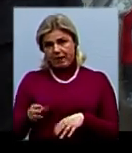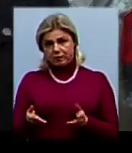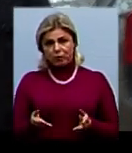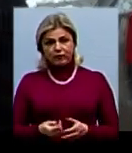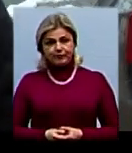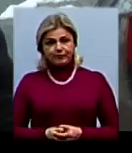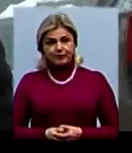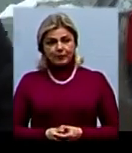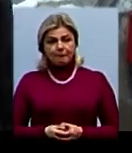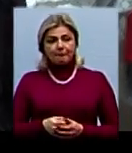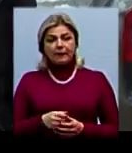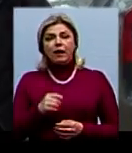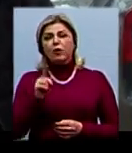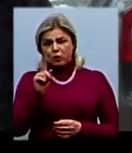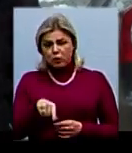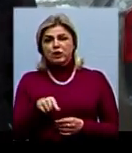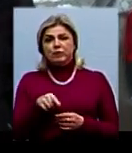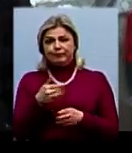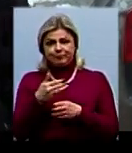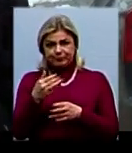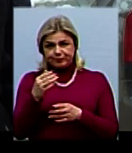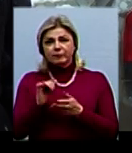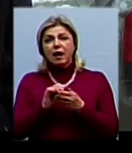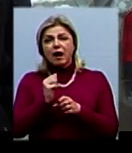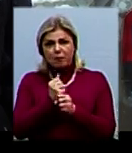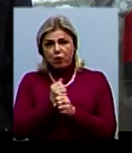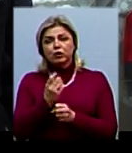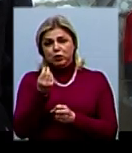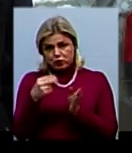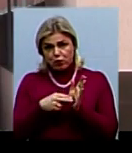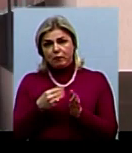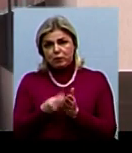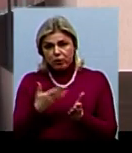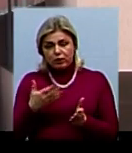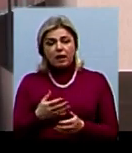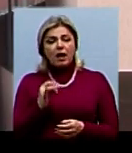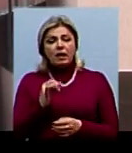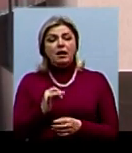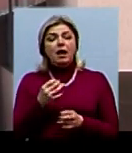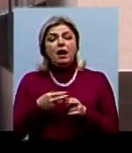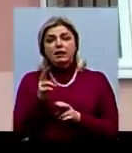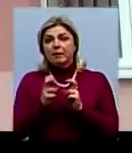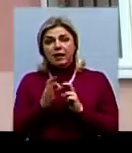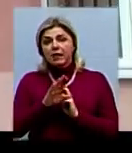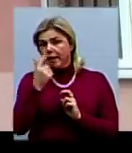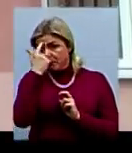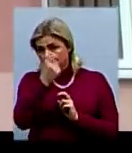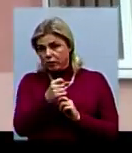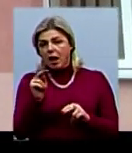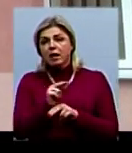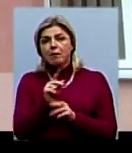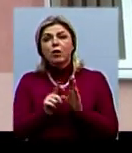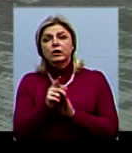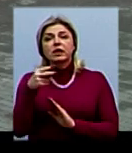да. А горцовка это тоже дает большую стоимость. Про внесені зміни підприємство замовника не попередило. Ремонт